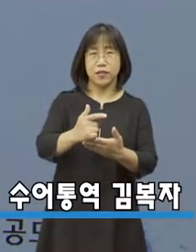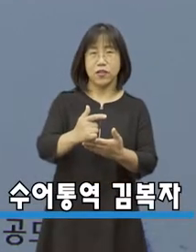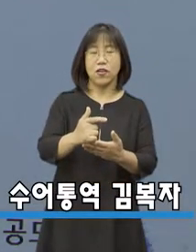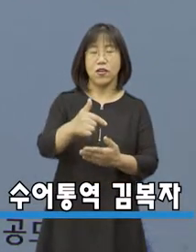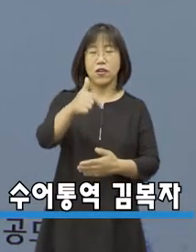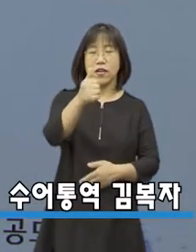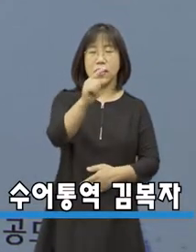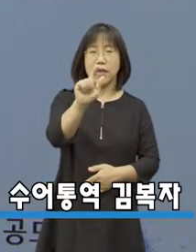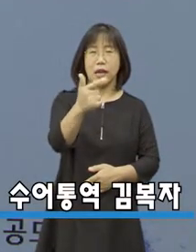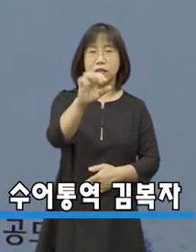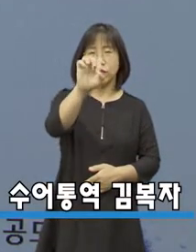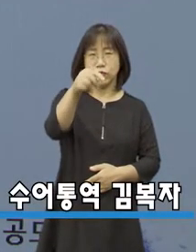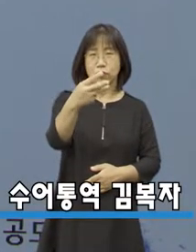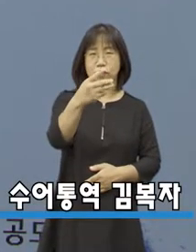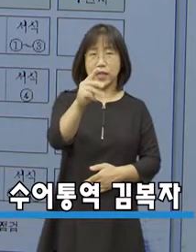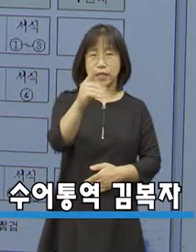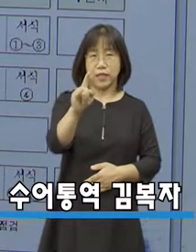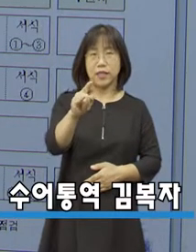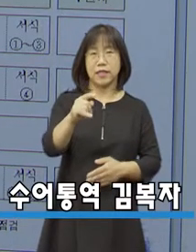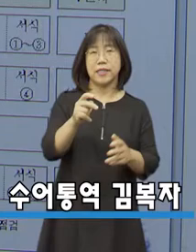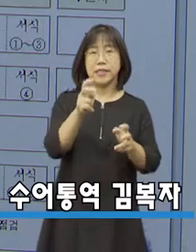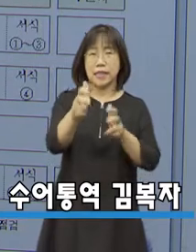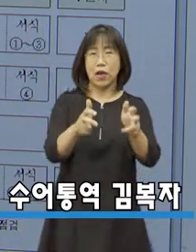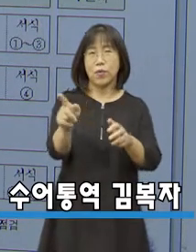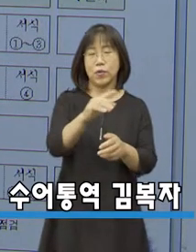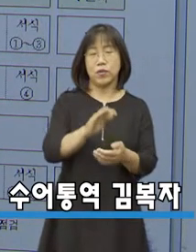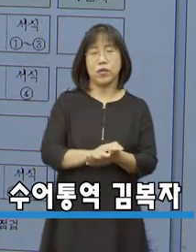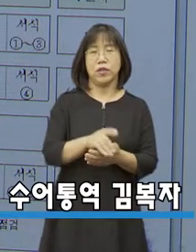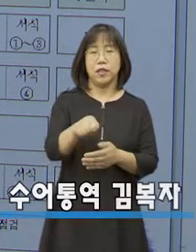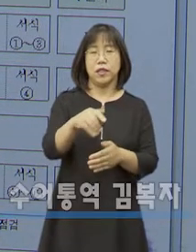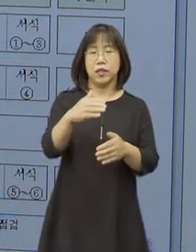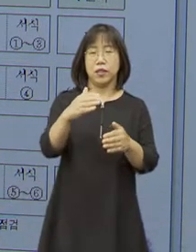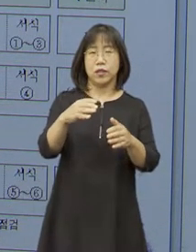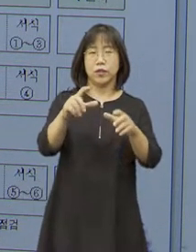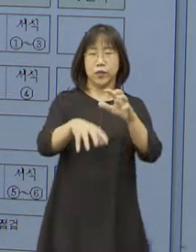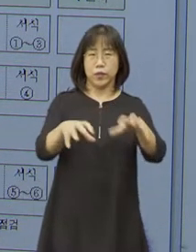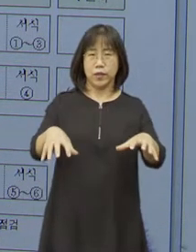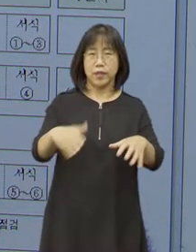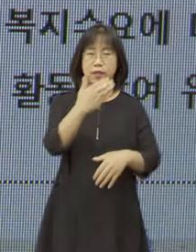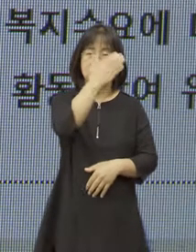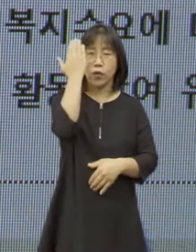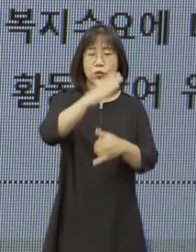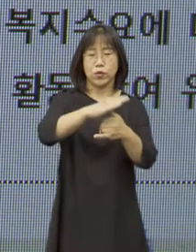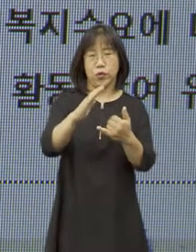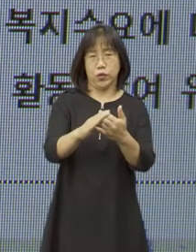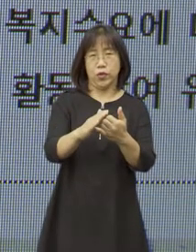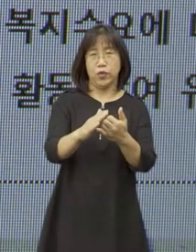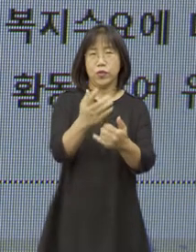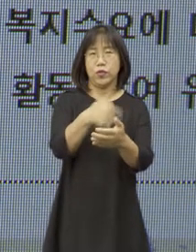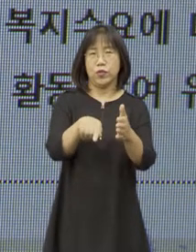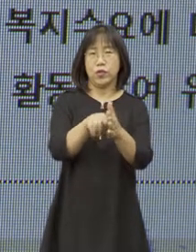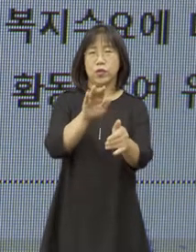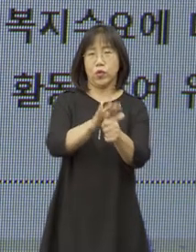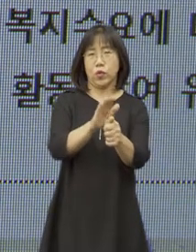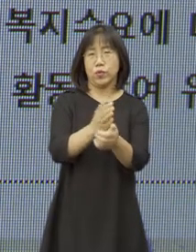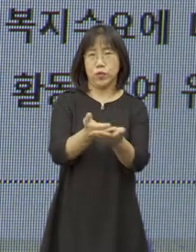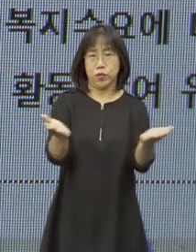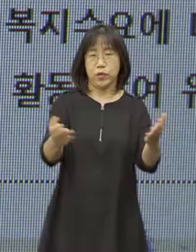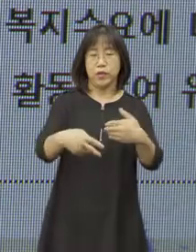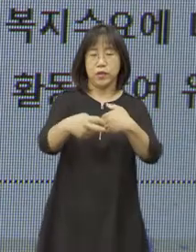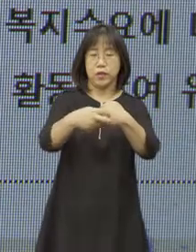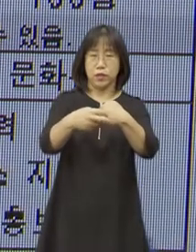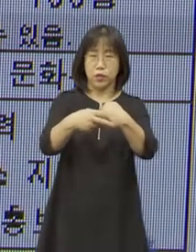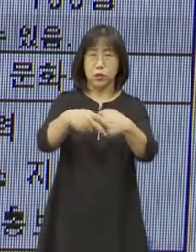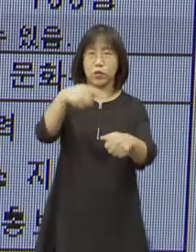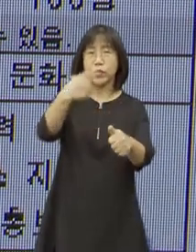한 울타리 사업은 강서구 내 저소득 위기 청소년의 건강한 성장에 도움을 주는 사업으로 의료, 교육,